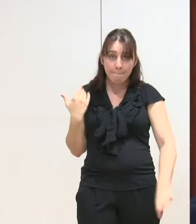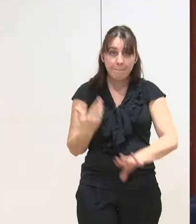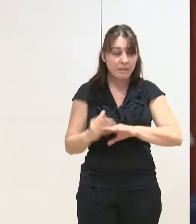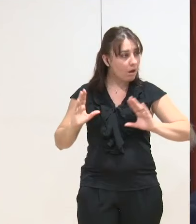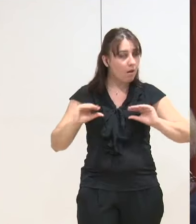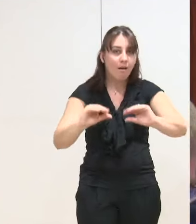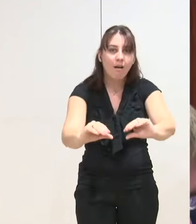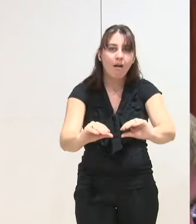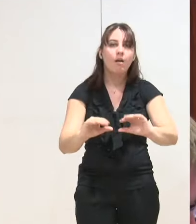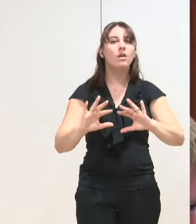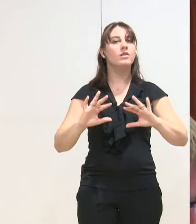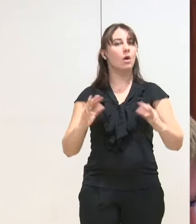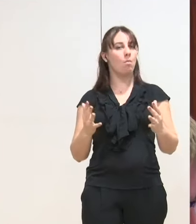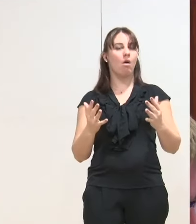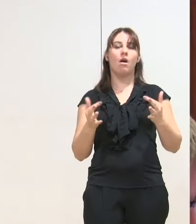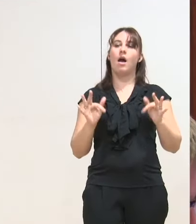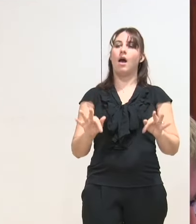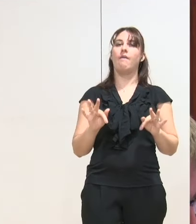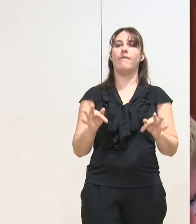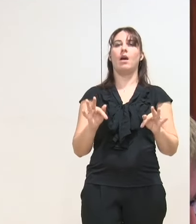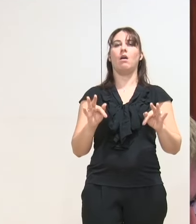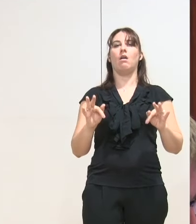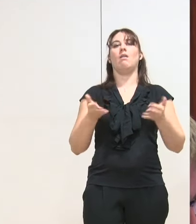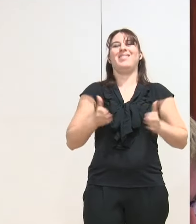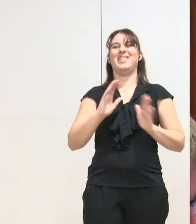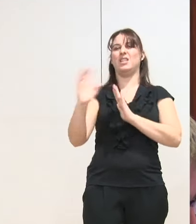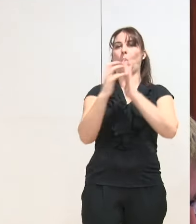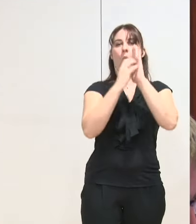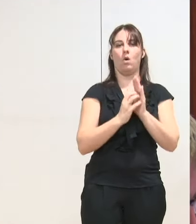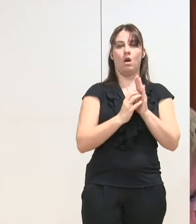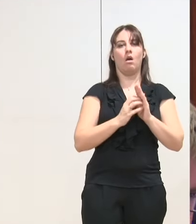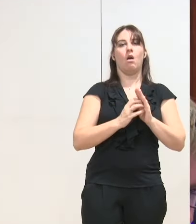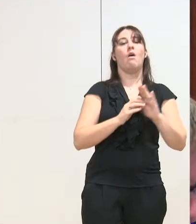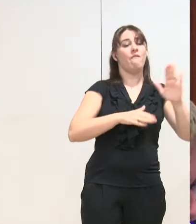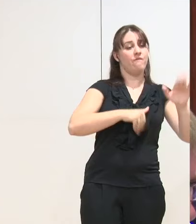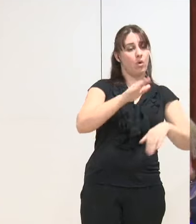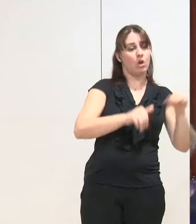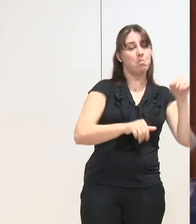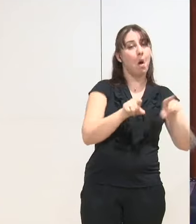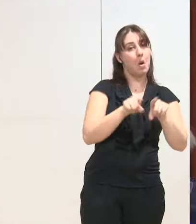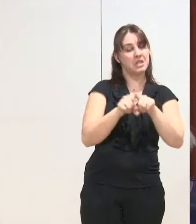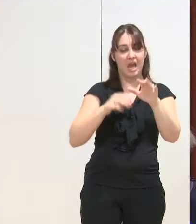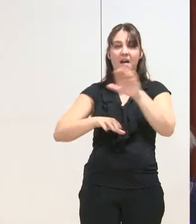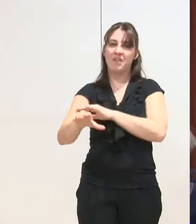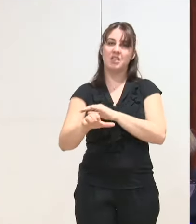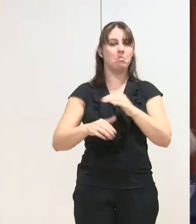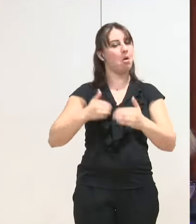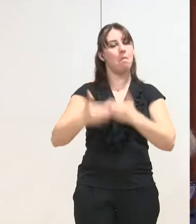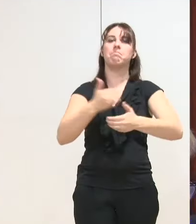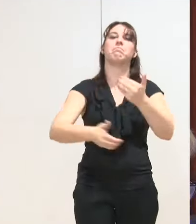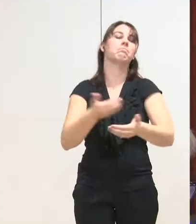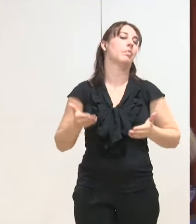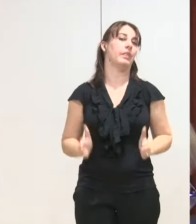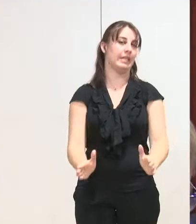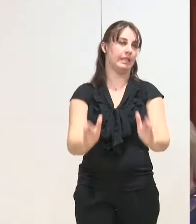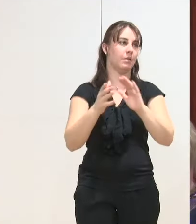faire passer plus vite des décisions d'arrêt tant en matière d'investissement que de fonctionnement cette cette